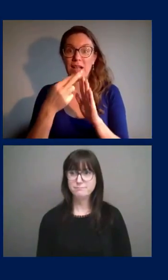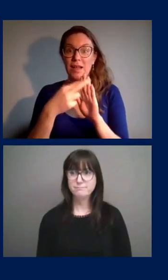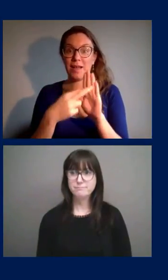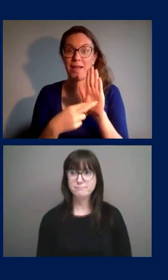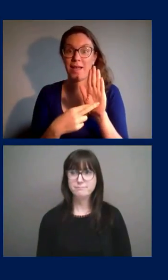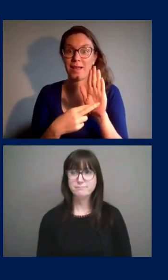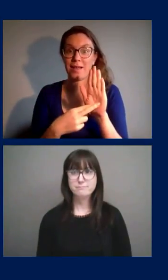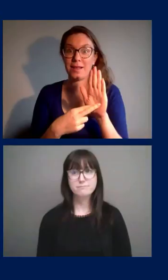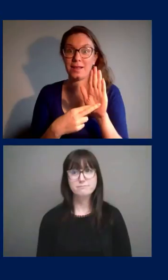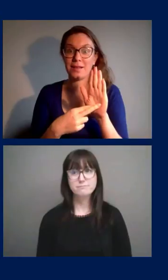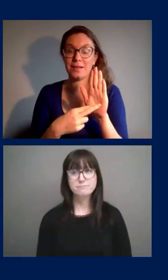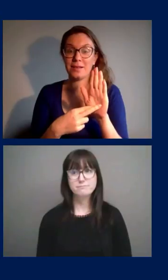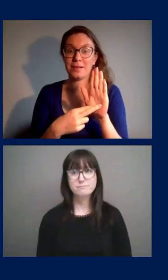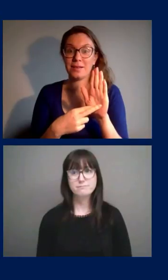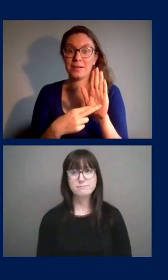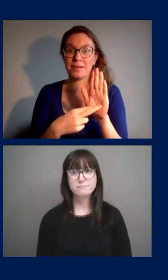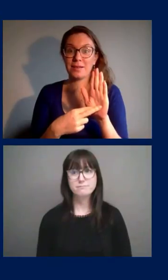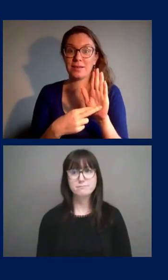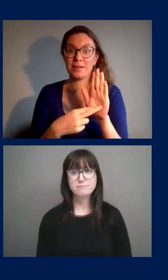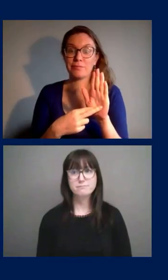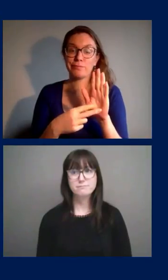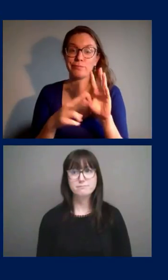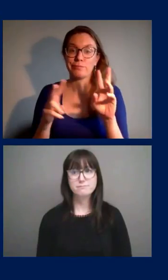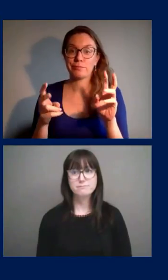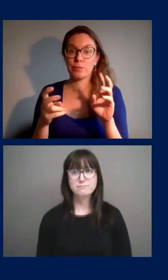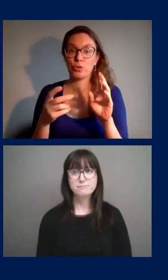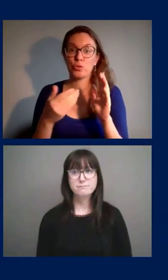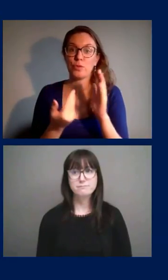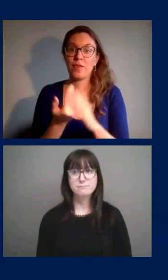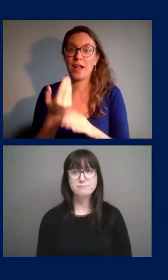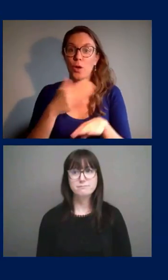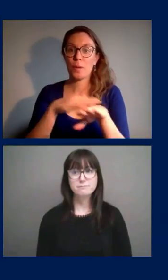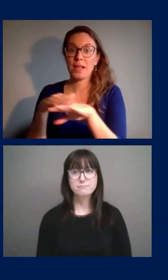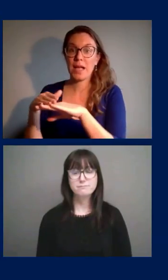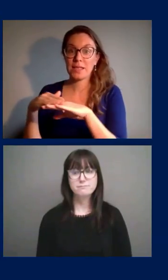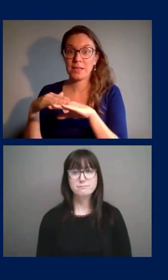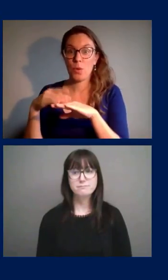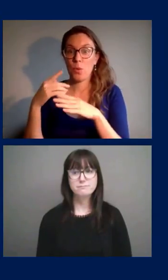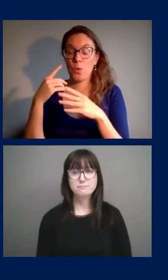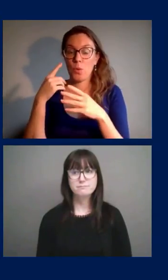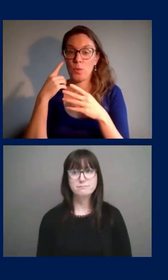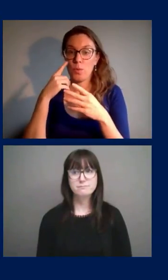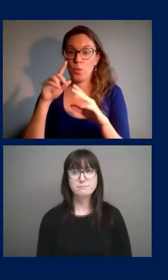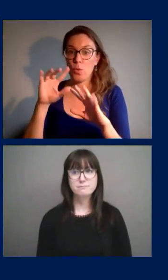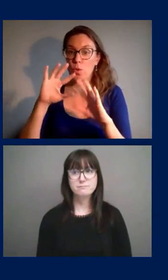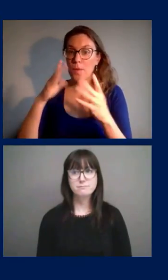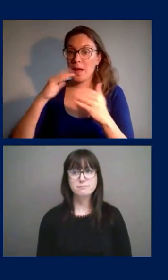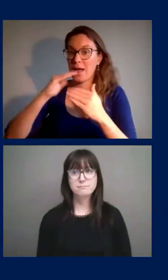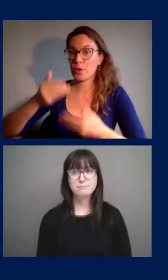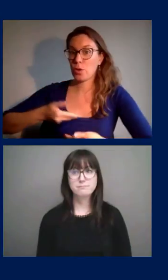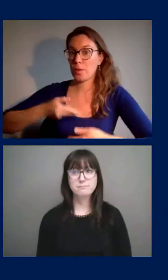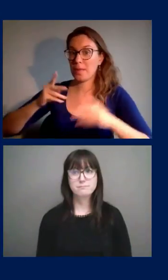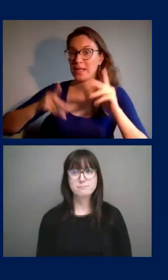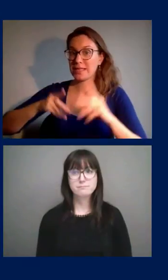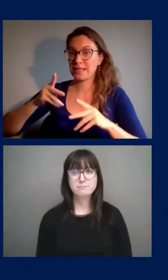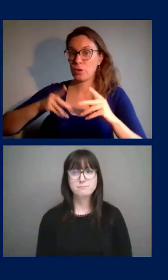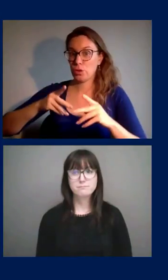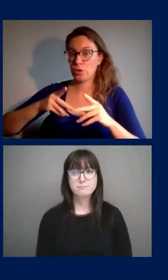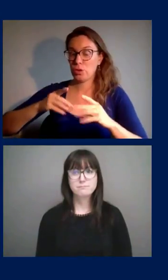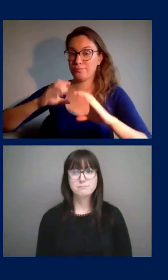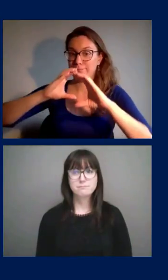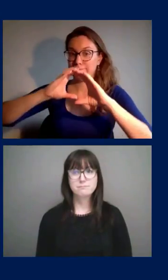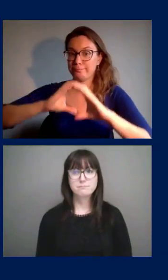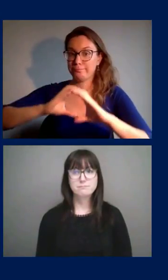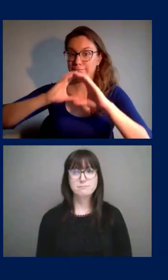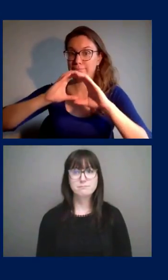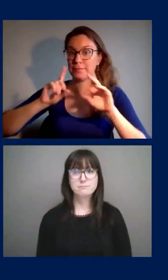pour, en fait, pour accueillir les gens qui vont être, qui vont pouvoir être testés. Uh, est-ce que, est-ce que vous avez l'impression que